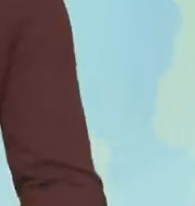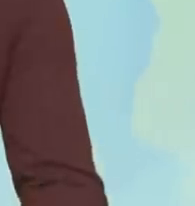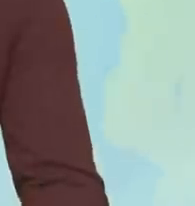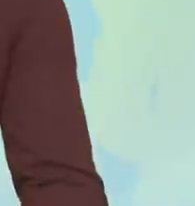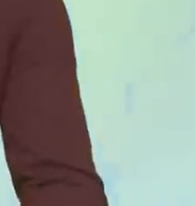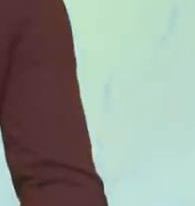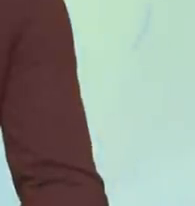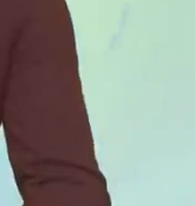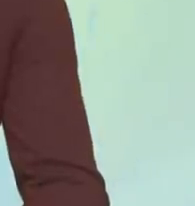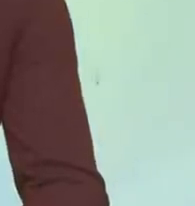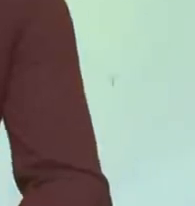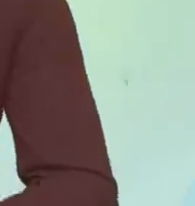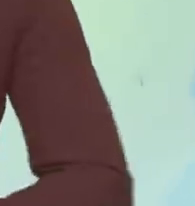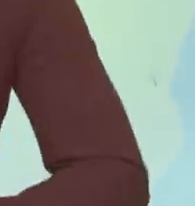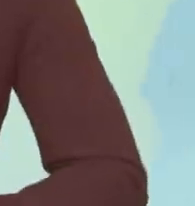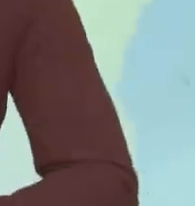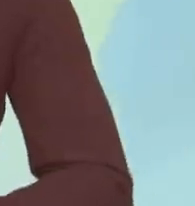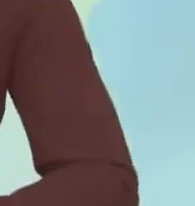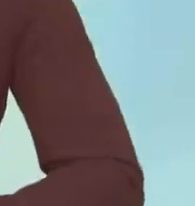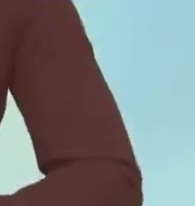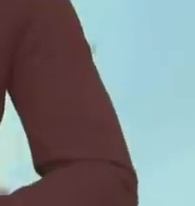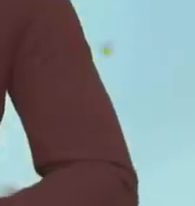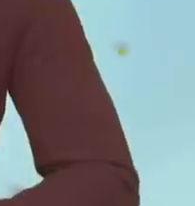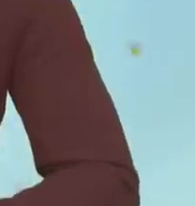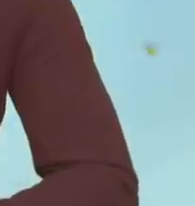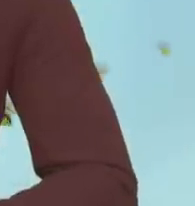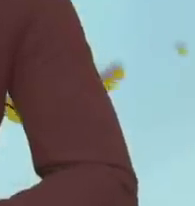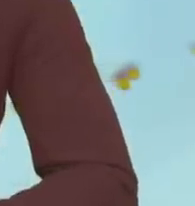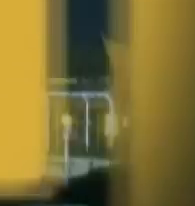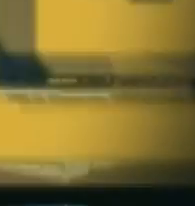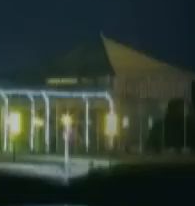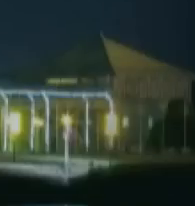ජානක වක්කුඹුර පැවසුවේ. එය ඇතුළු පාර්ලිමේන්තුවේ අදහස් පිටයි දැන් අවධානය.